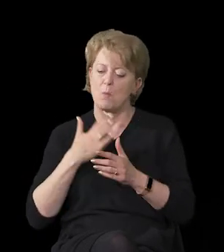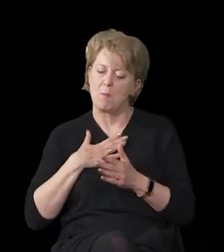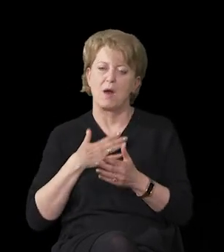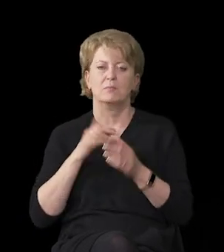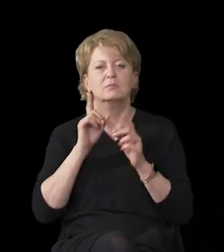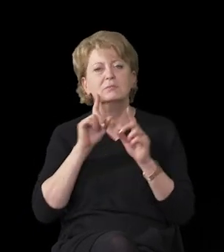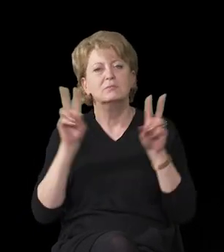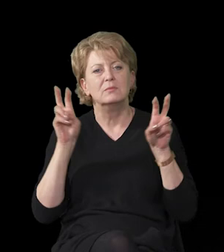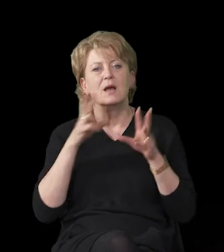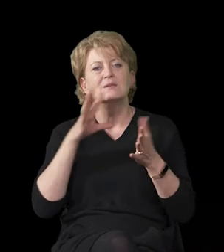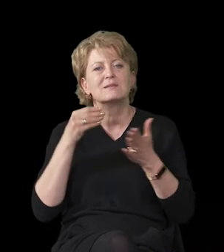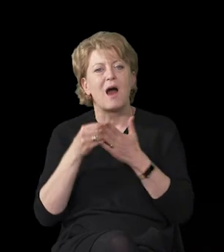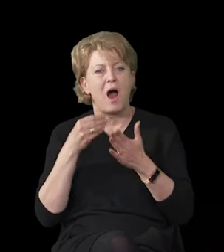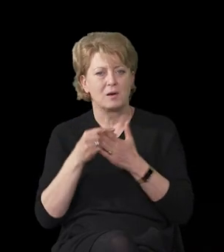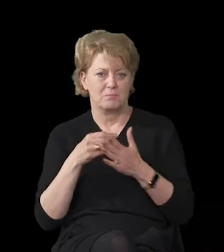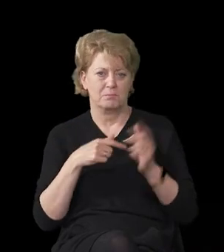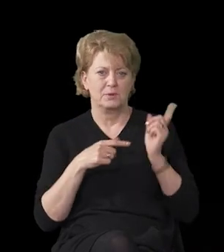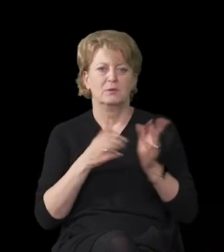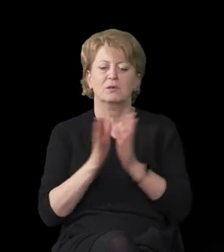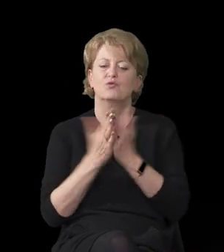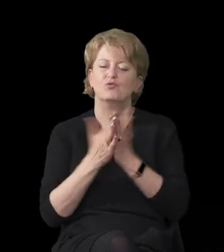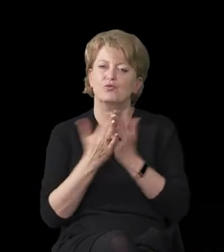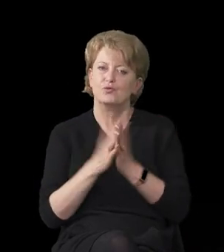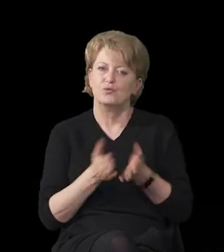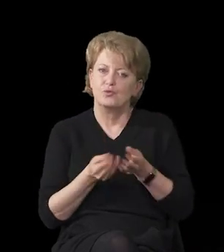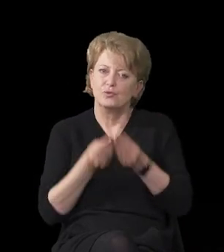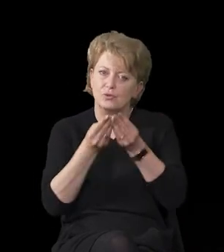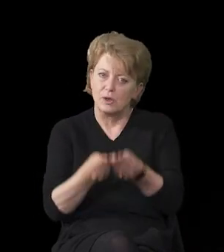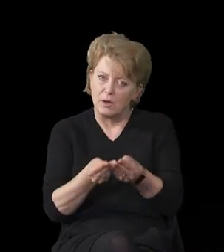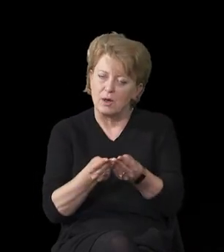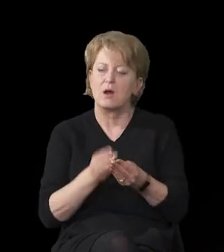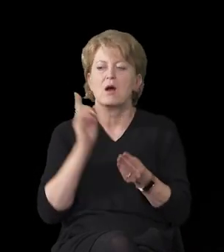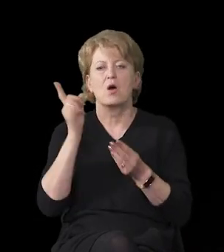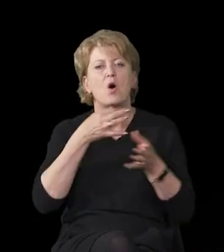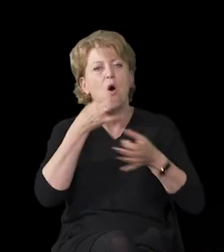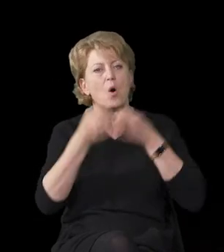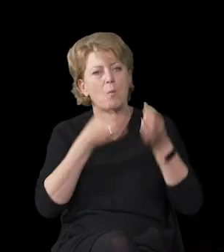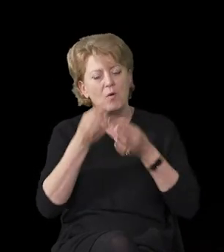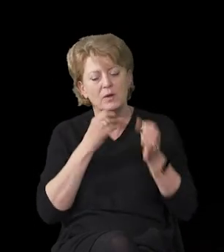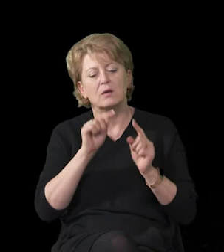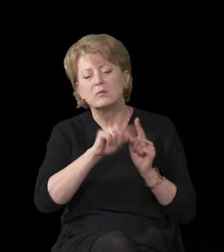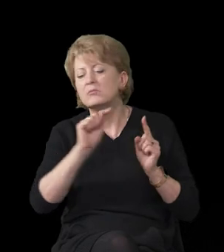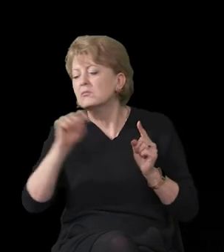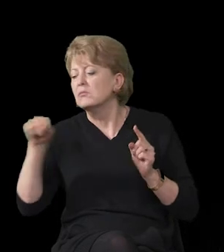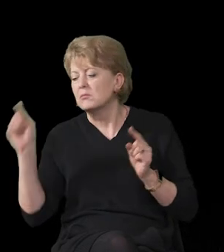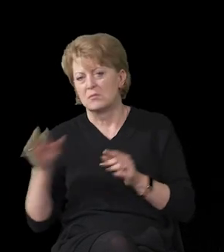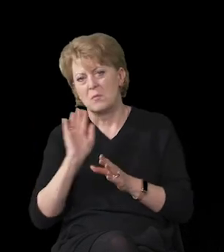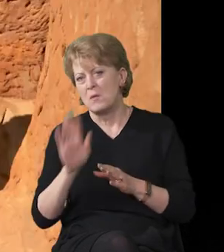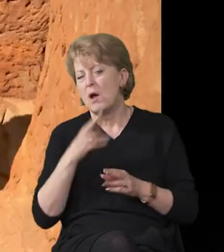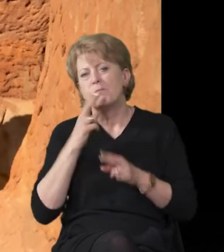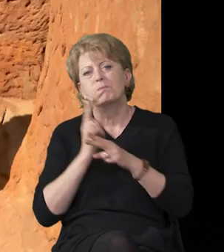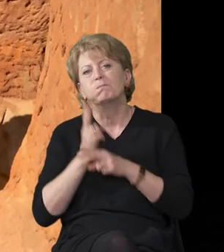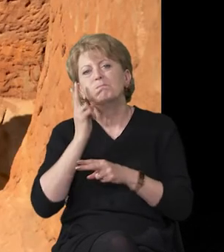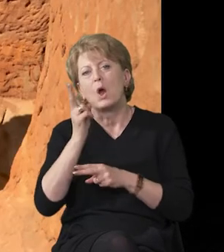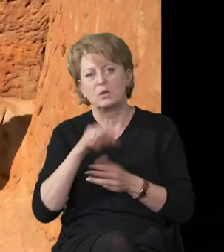kościele, takie jak chociażby ta księga. Według niego większość tych przedmiotów liczy ponad 1000 lat. No, jaka jest